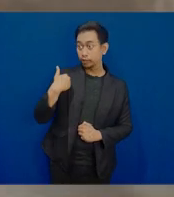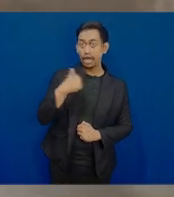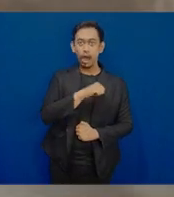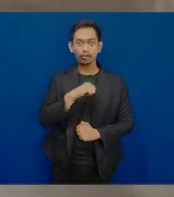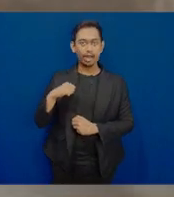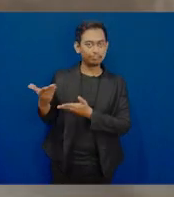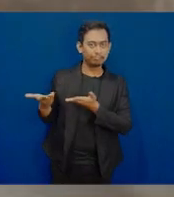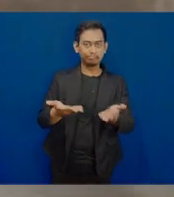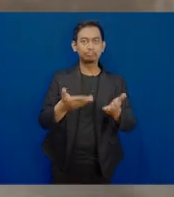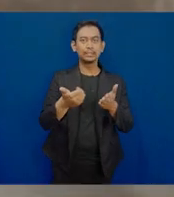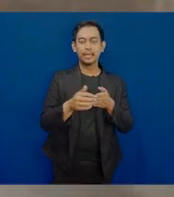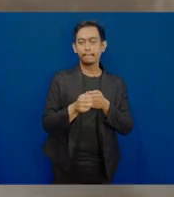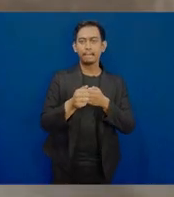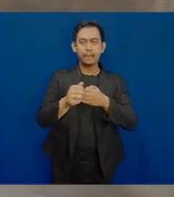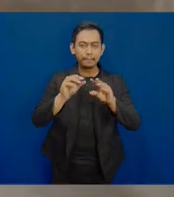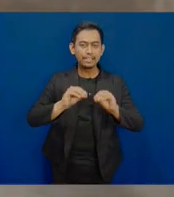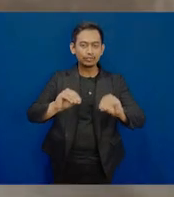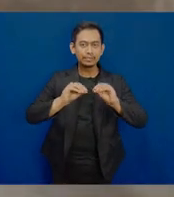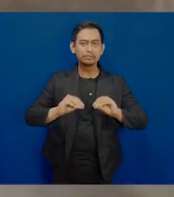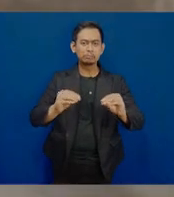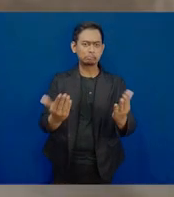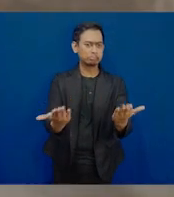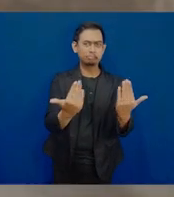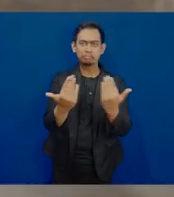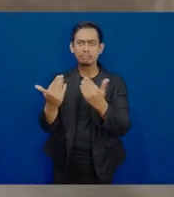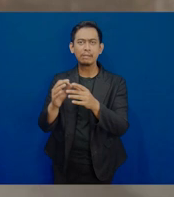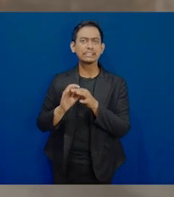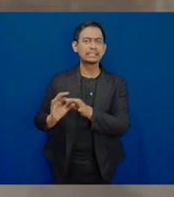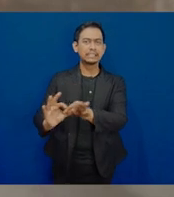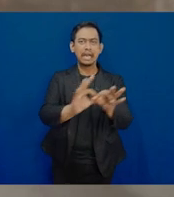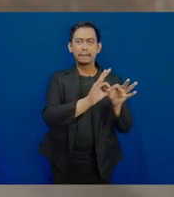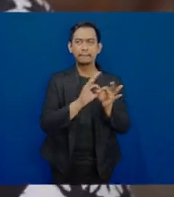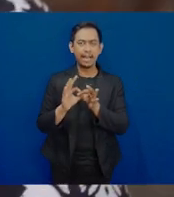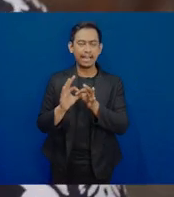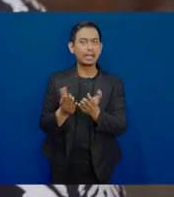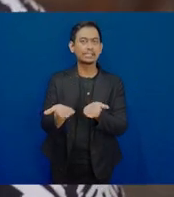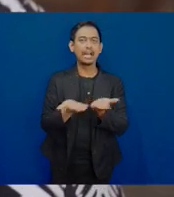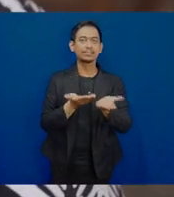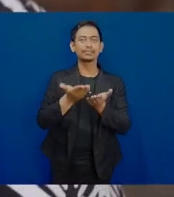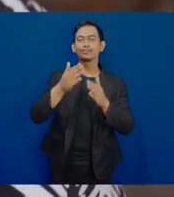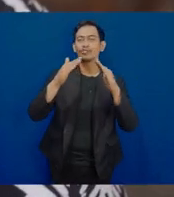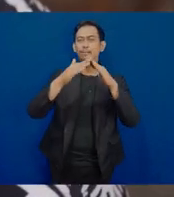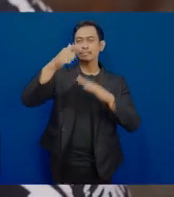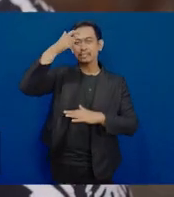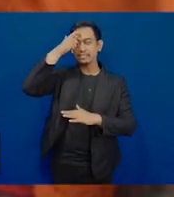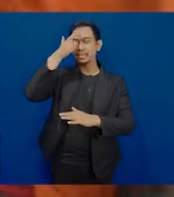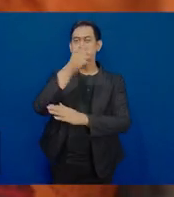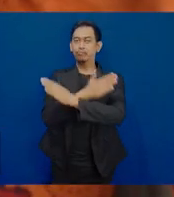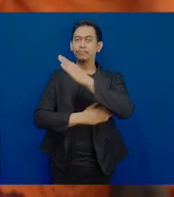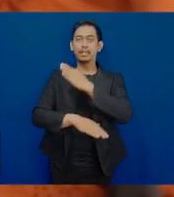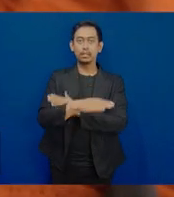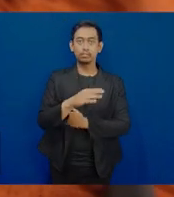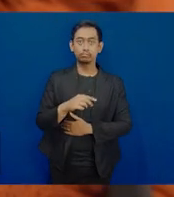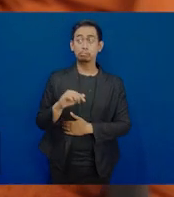yang bisa kami ajak untuk kerjasama dalam melayani pos Bindu difabel. Jadi